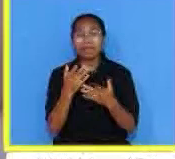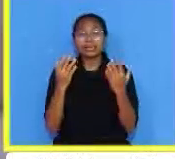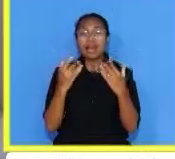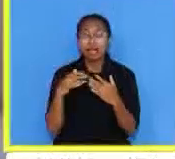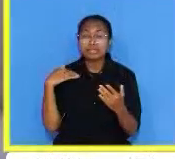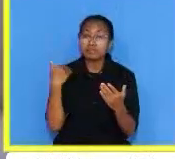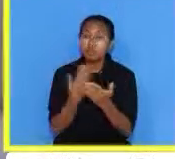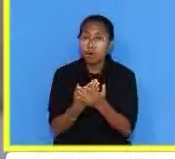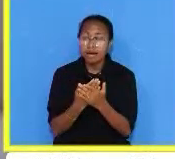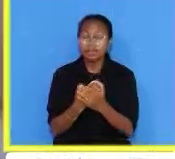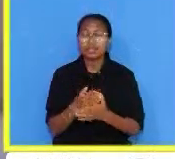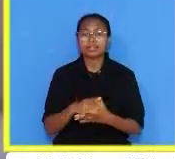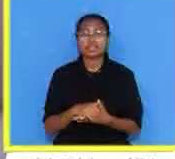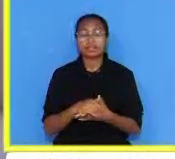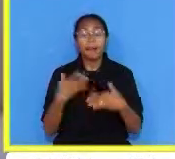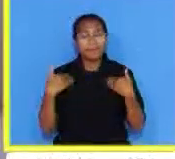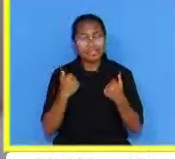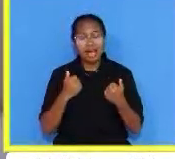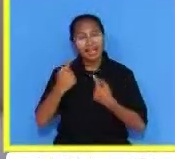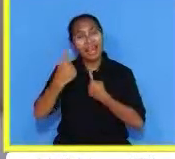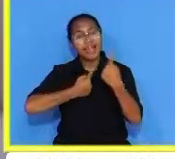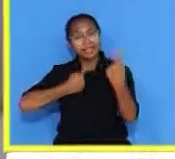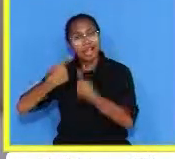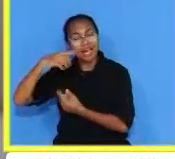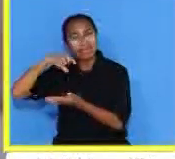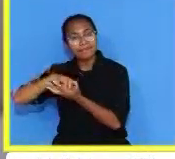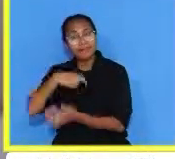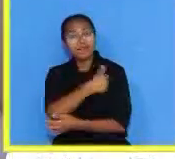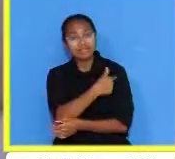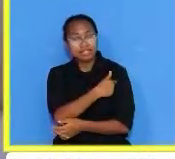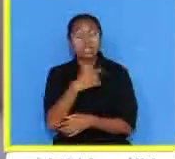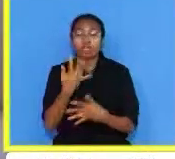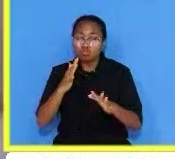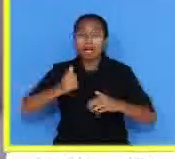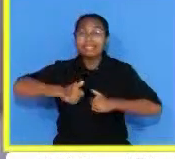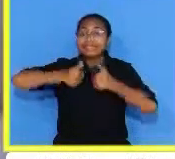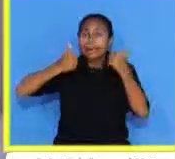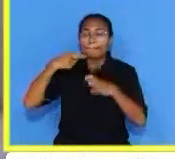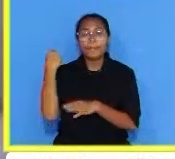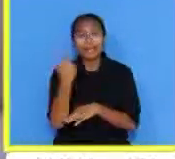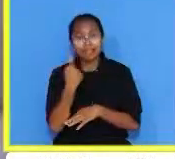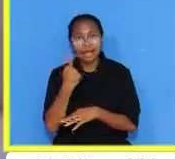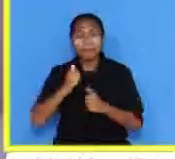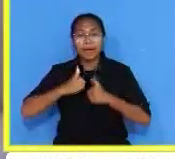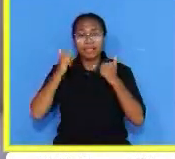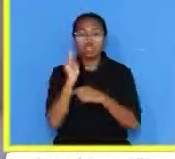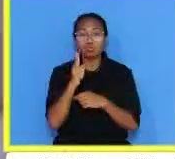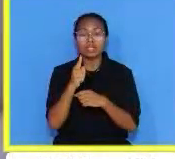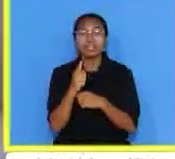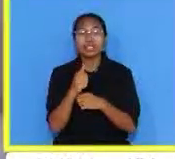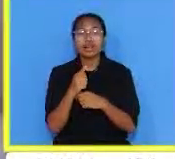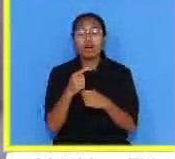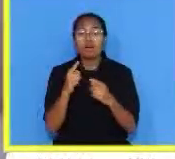masyarakat semua silahkan datang ke tempat vaksinasi yang sudah disediakan pemerintah, baik itu di